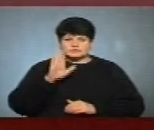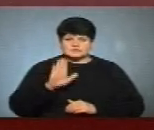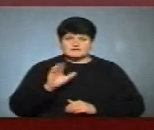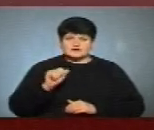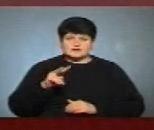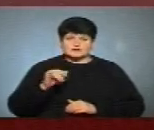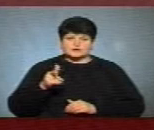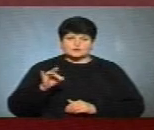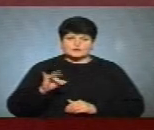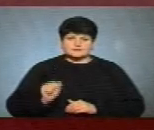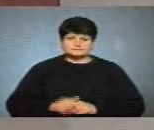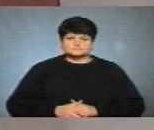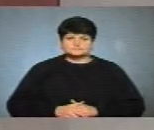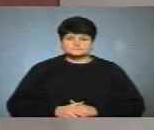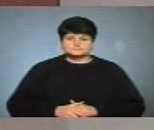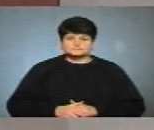Валігура.